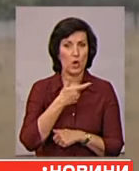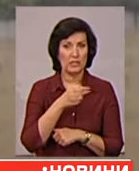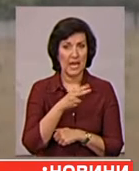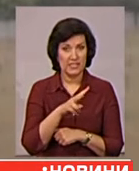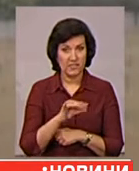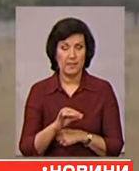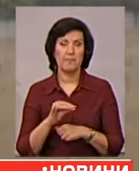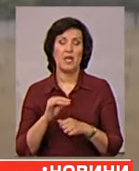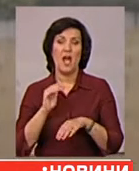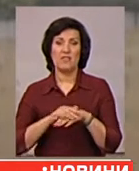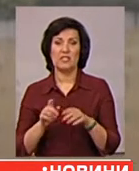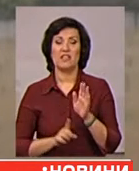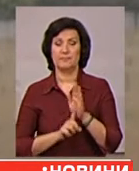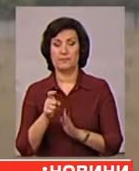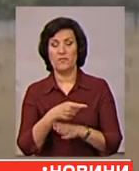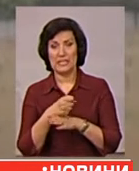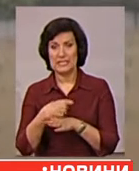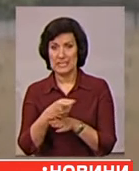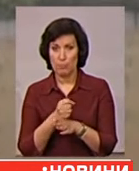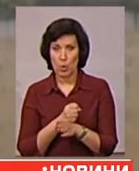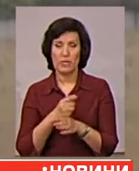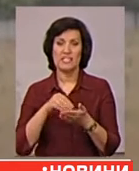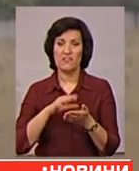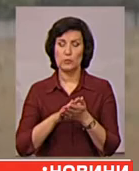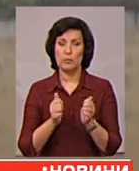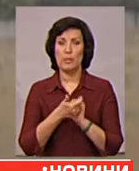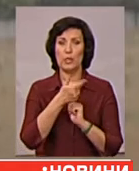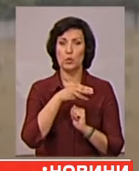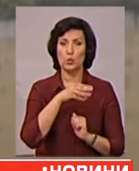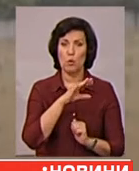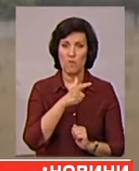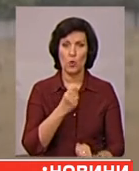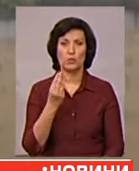Старогнатівки. А факти відкриття вогню зі стрілецької зброї зафіксовані біля Гнутового та Широкіного.